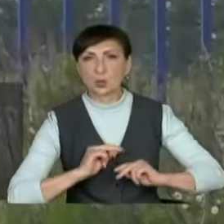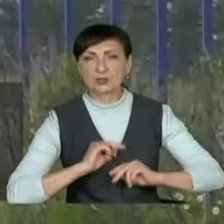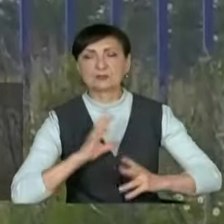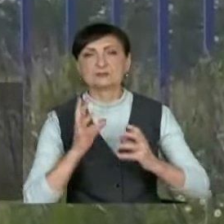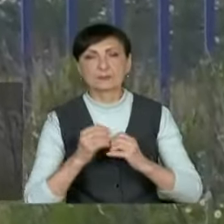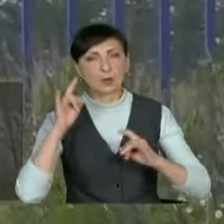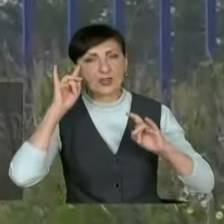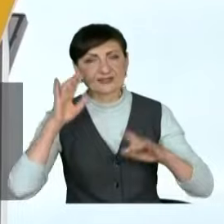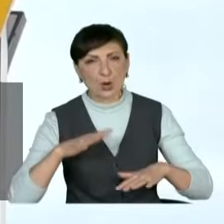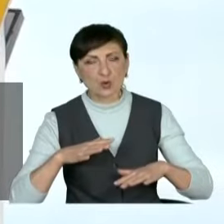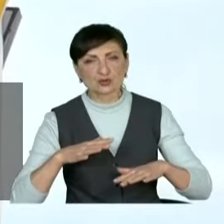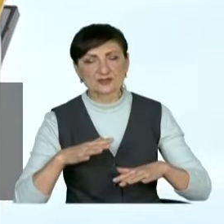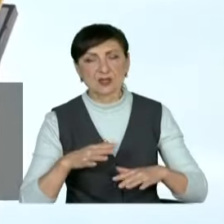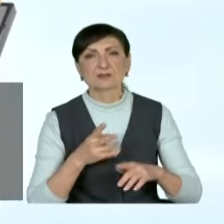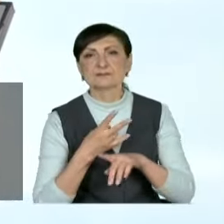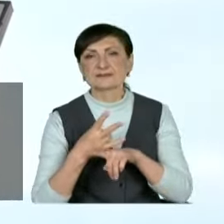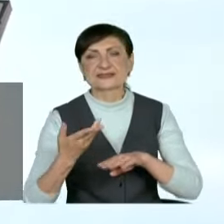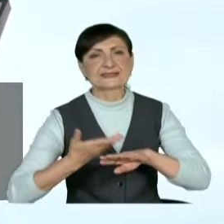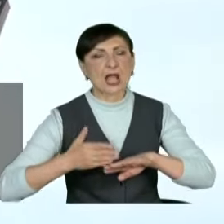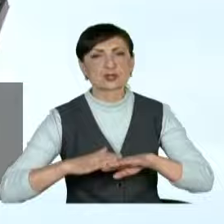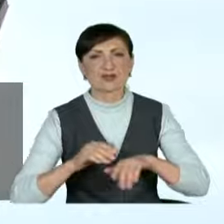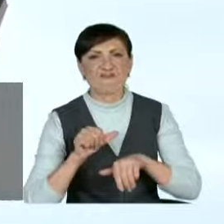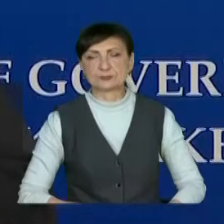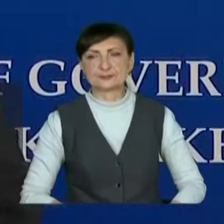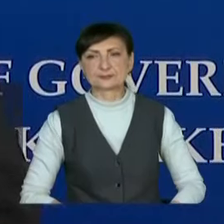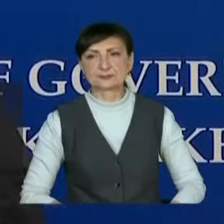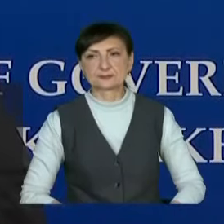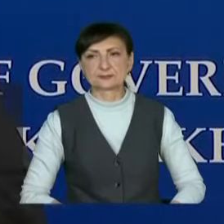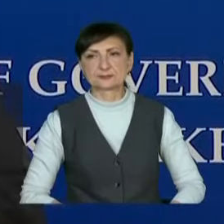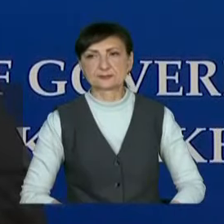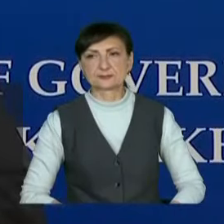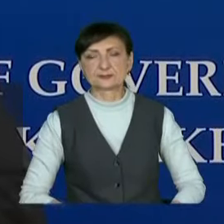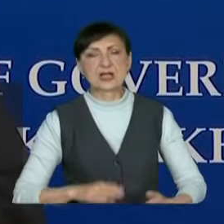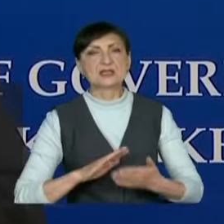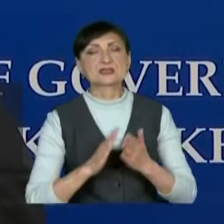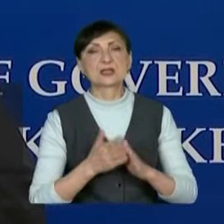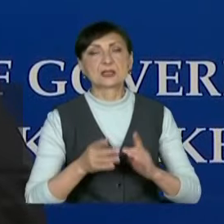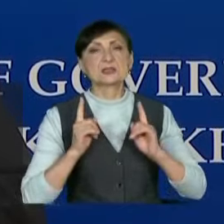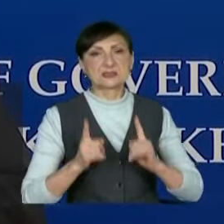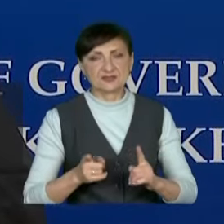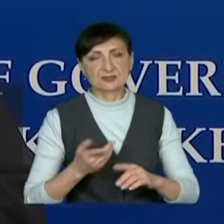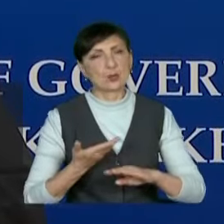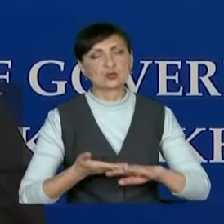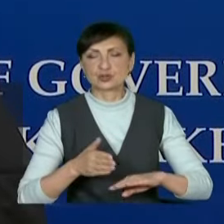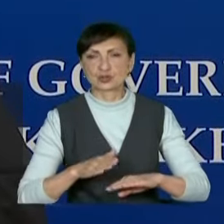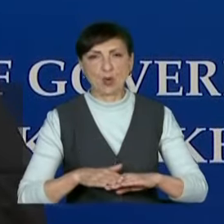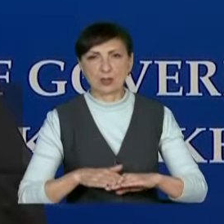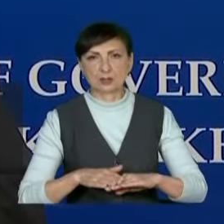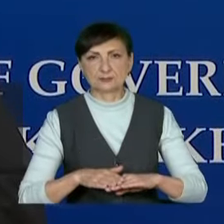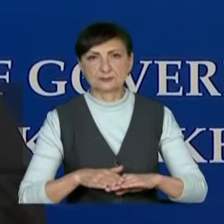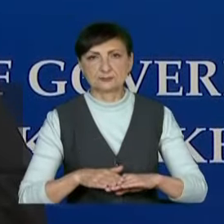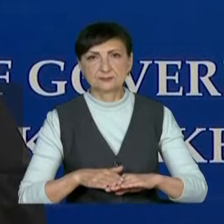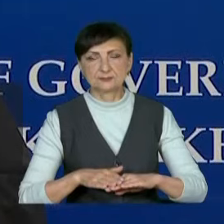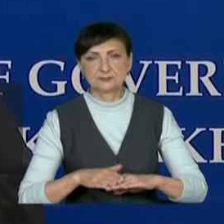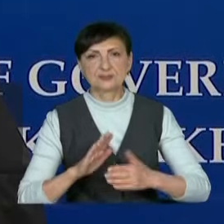по неосторожности причинение тяжкого вреда здоровью». Состояние действительно остается крайне тяжелым.